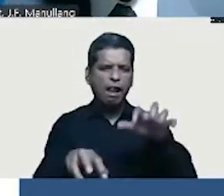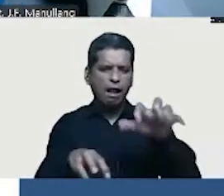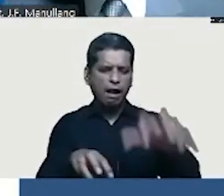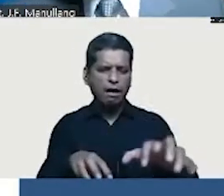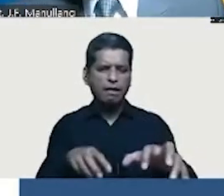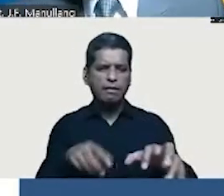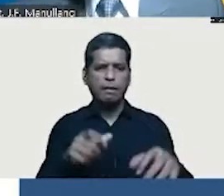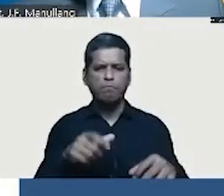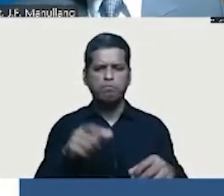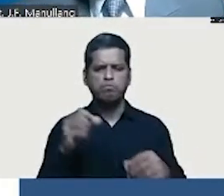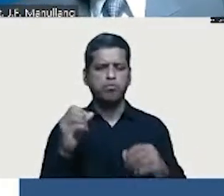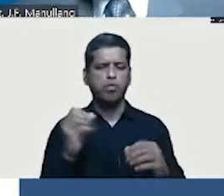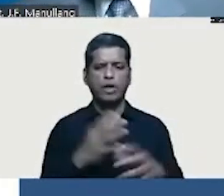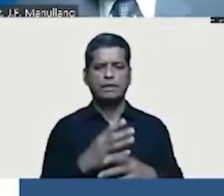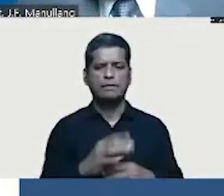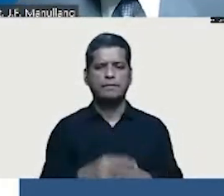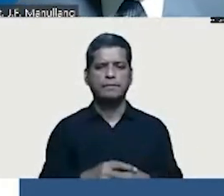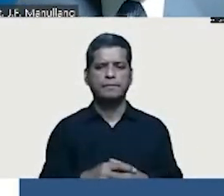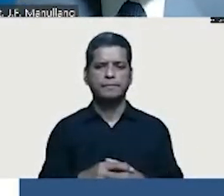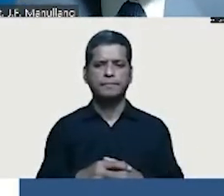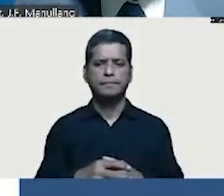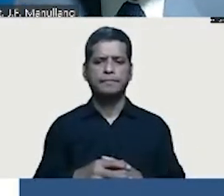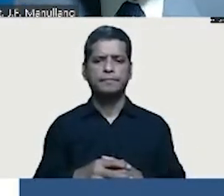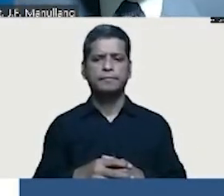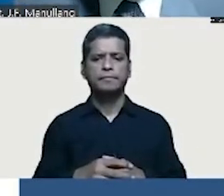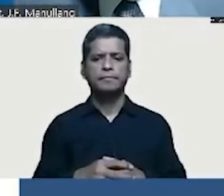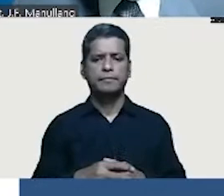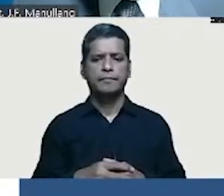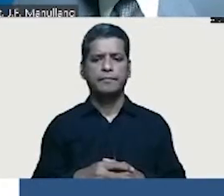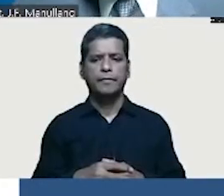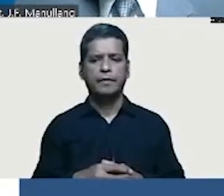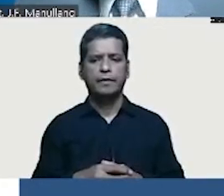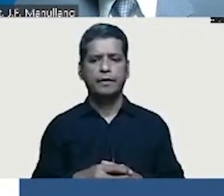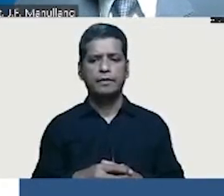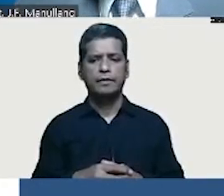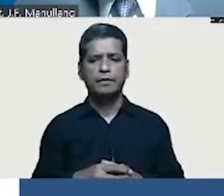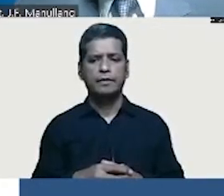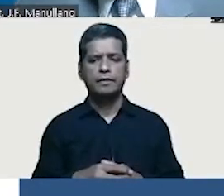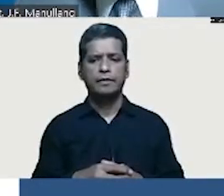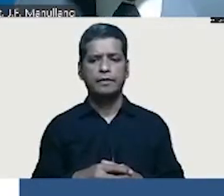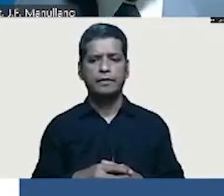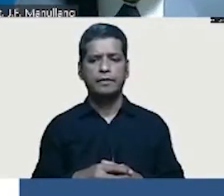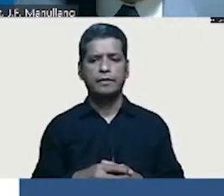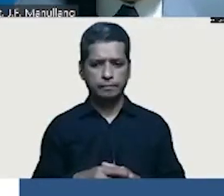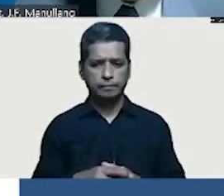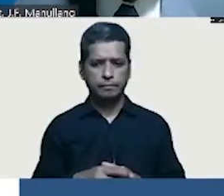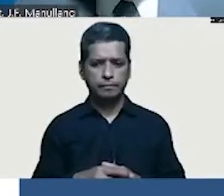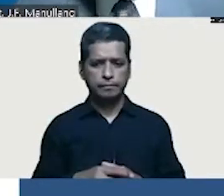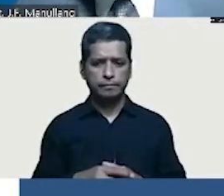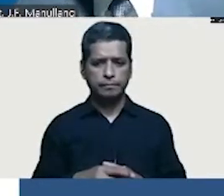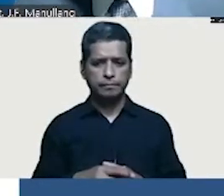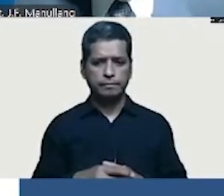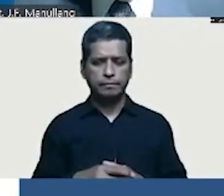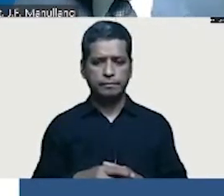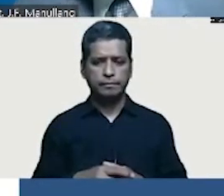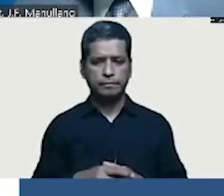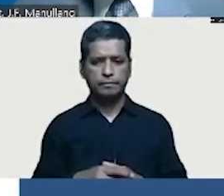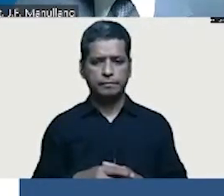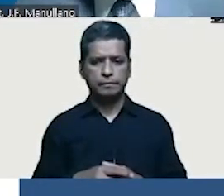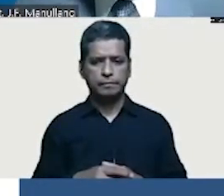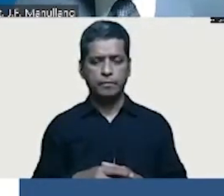ini sebenarnya mempunyai konotasi lemah lembut baik